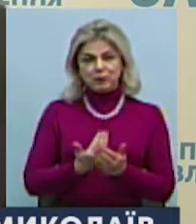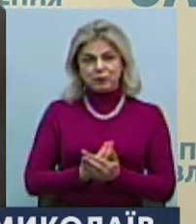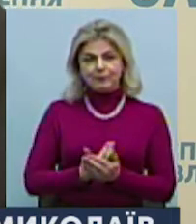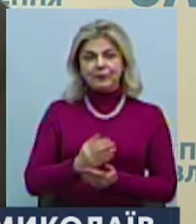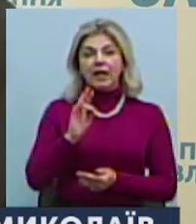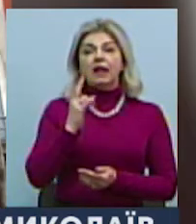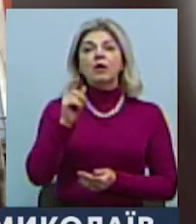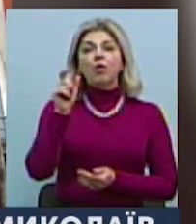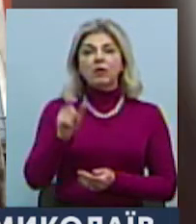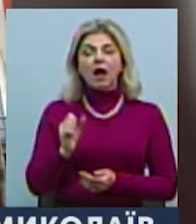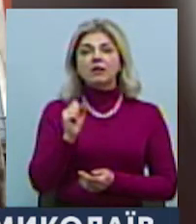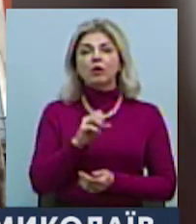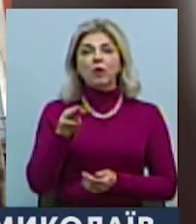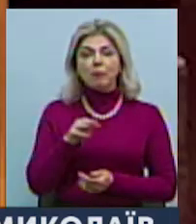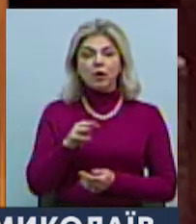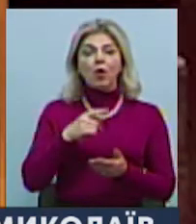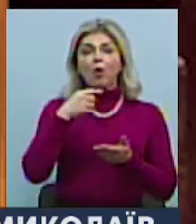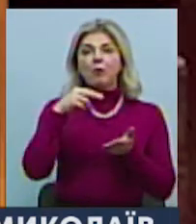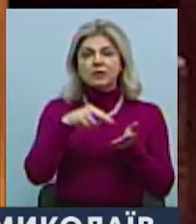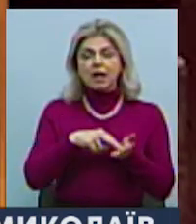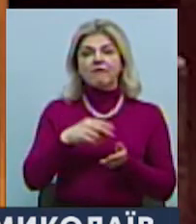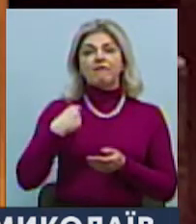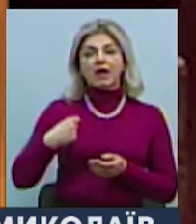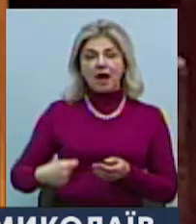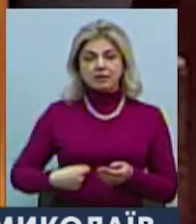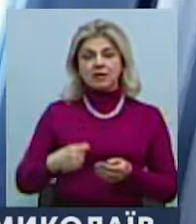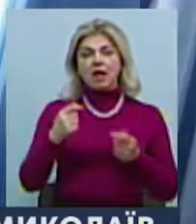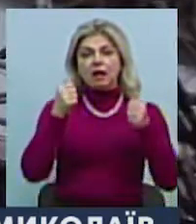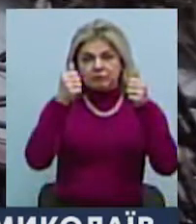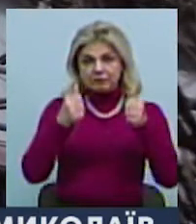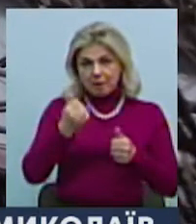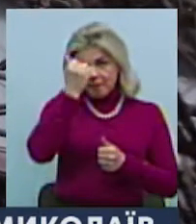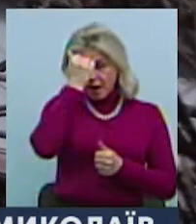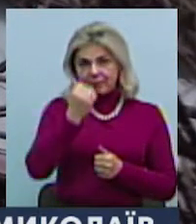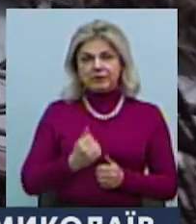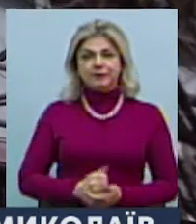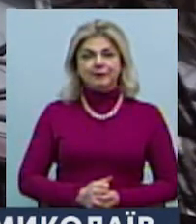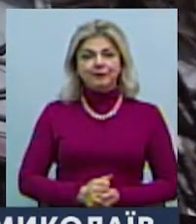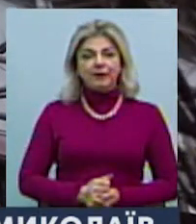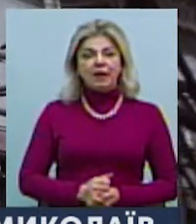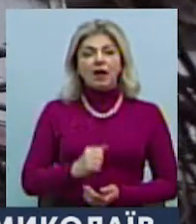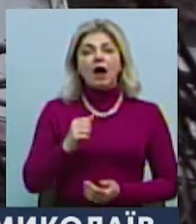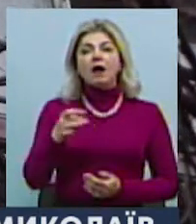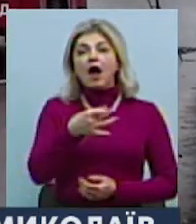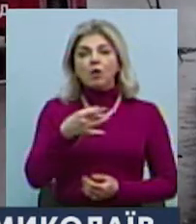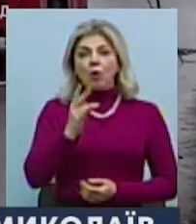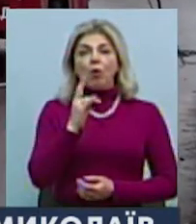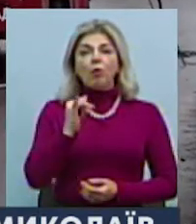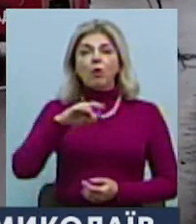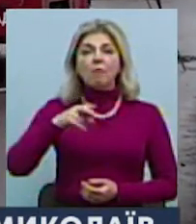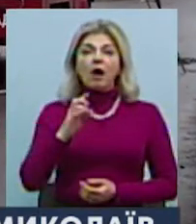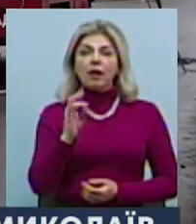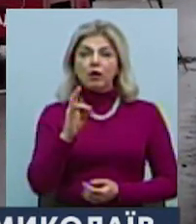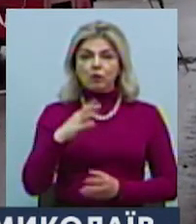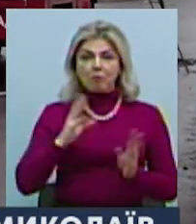Миколаївець Анатолій Міронов встановив у Франції меморіальну дошку на честь Івана Сірка. В мікрорайоні Кульбакіна сталася пожежа.